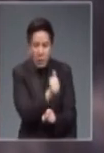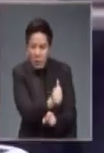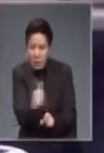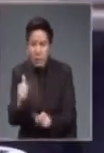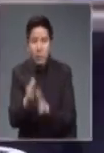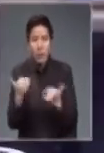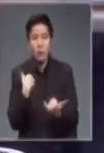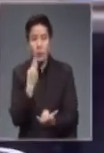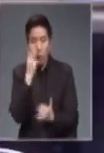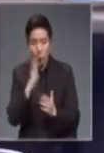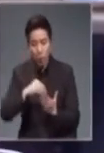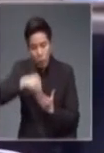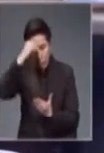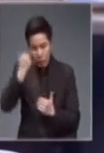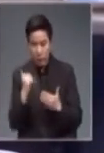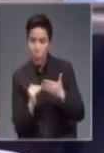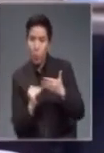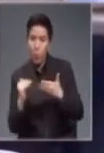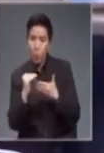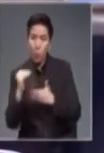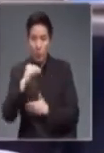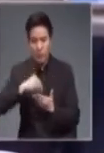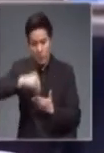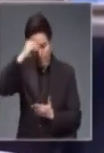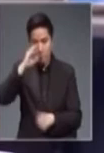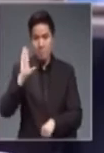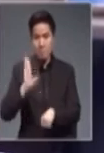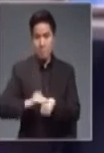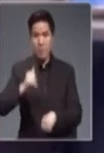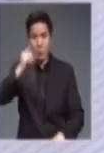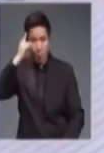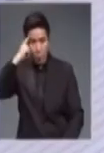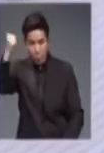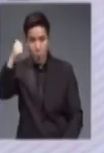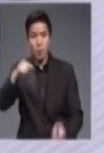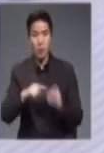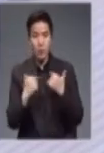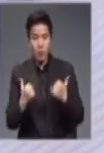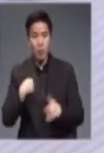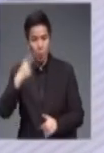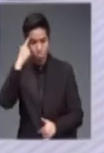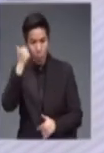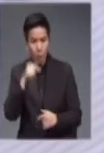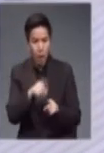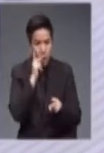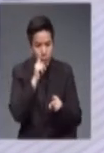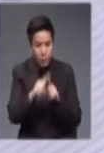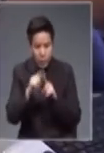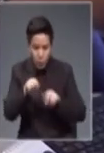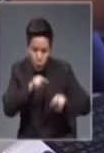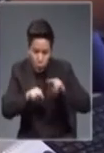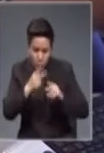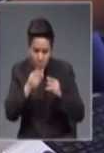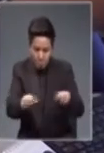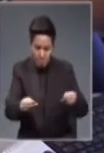ช.ในการแก้ปัญหาทุกเรื่องให้ได้อย่างยั่งยืนนั้นเพื่อจะไปสู่วิสัยทัศน์มั่นคงมั่งคั่งและยั่งยืนก็นับว่าเป็น